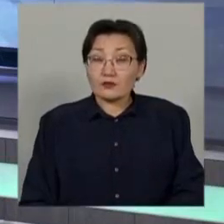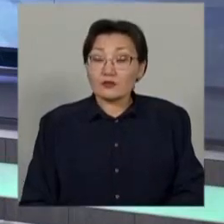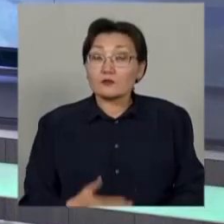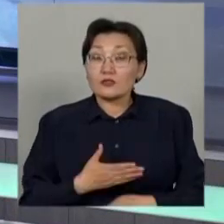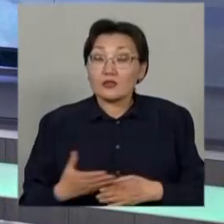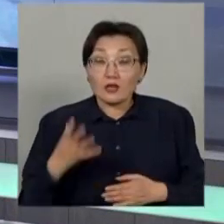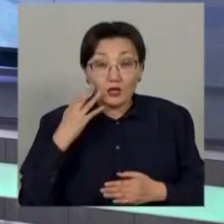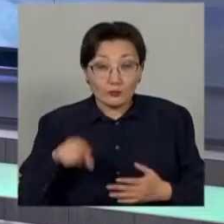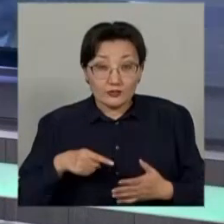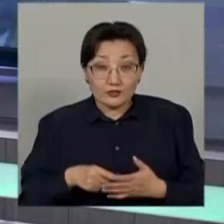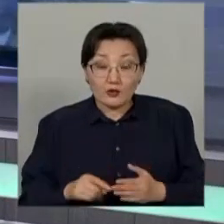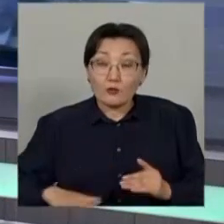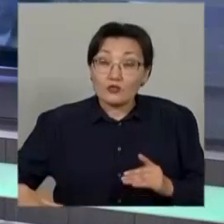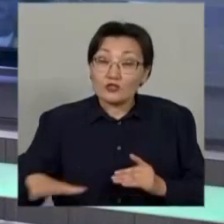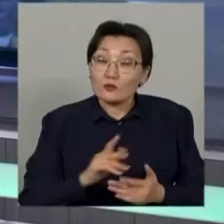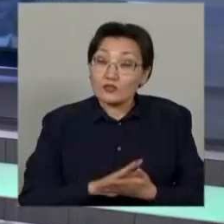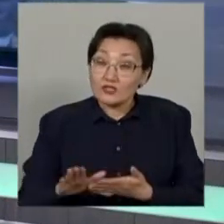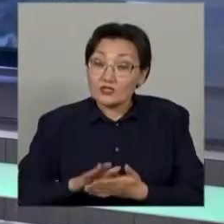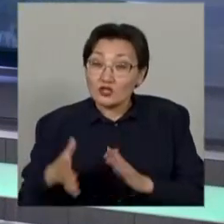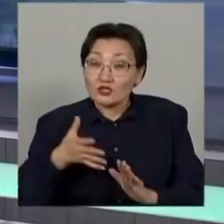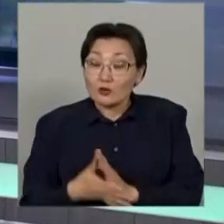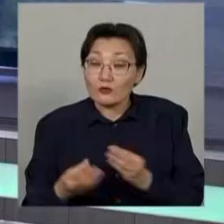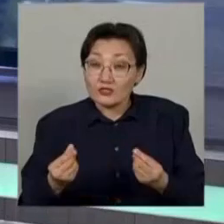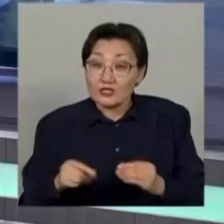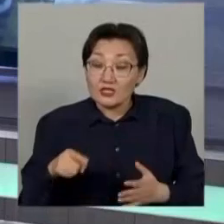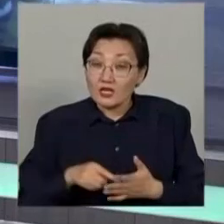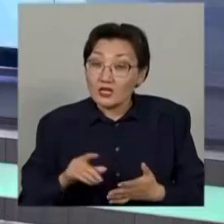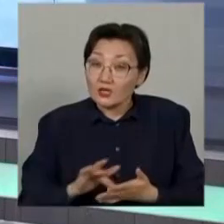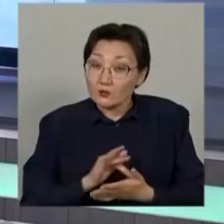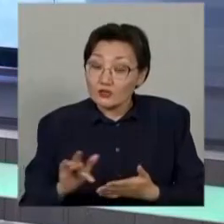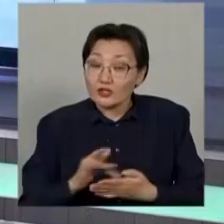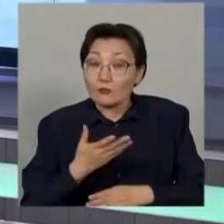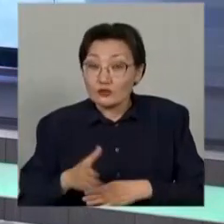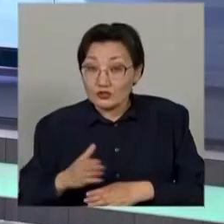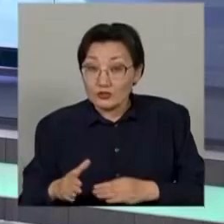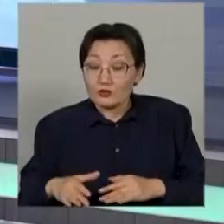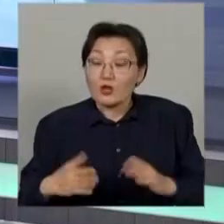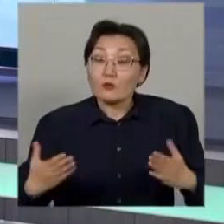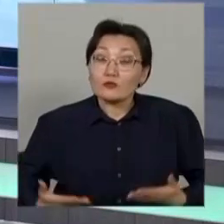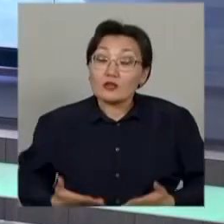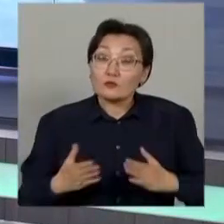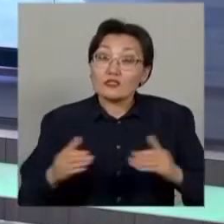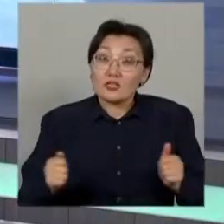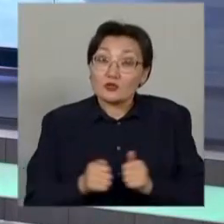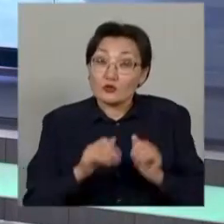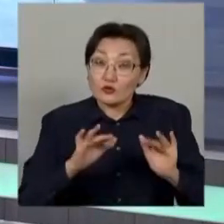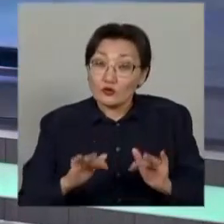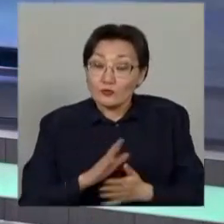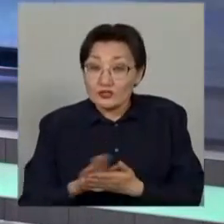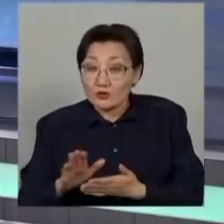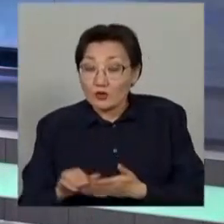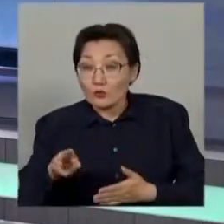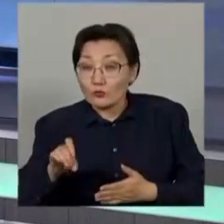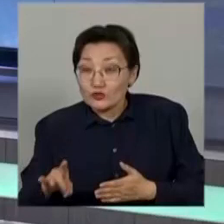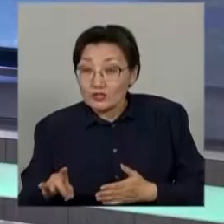Бұдан былай Алматыдағы аулаларды тазалауға кететін шығын қала бюджетінен бөлінеді. Енді тұрғын үйлердің маңындағы қарды күреу, қоқыс